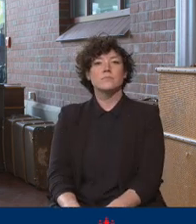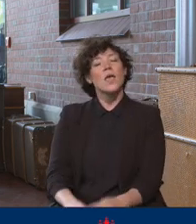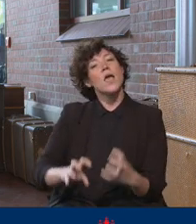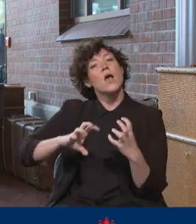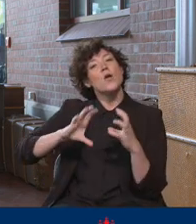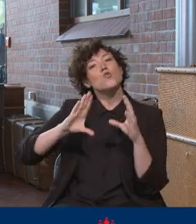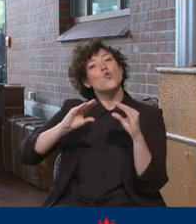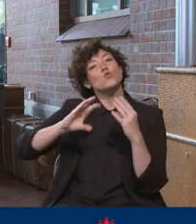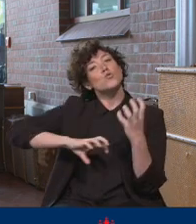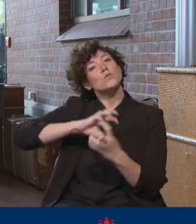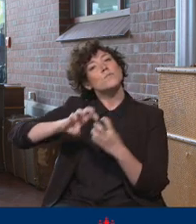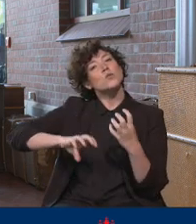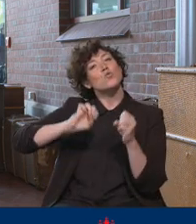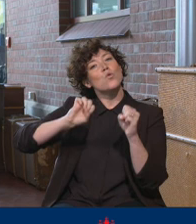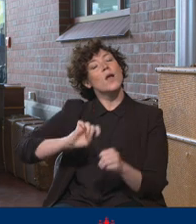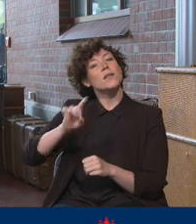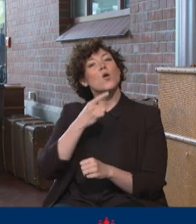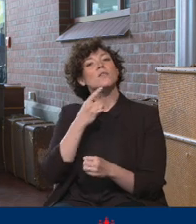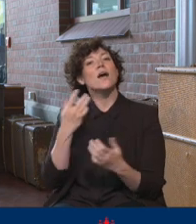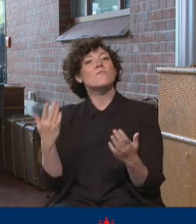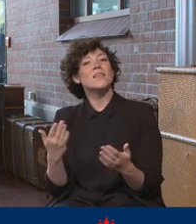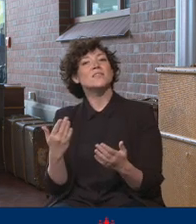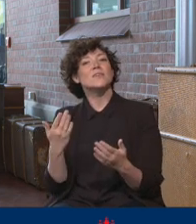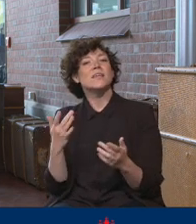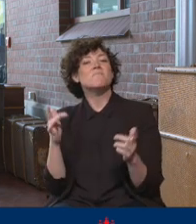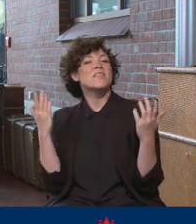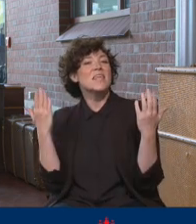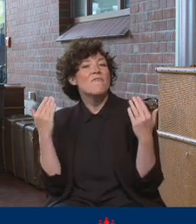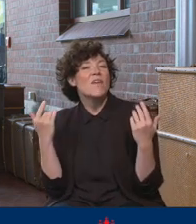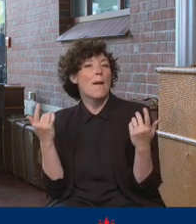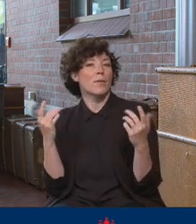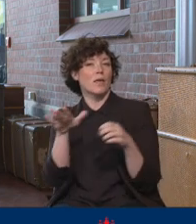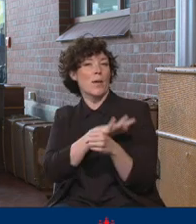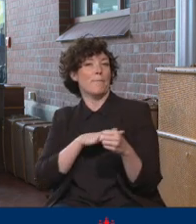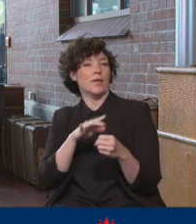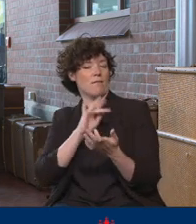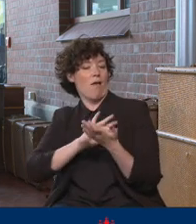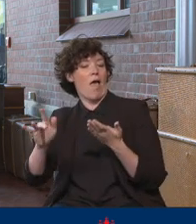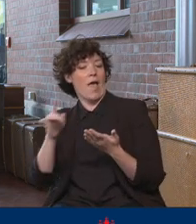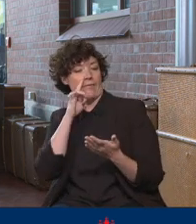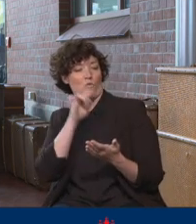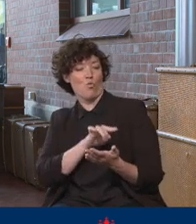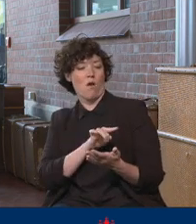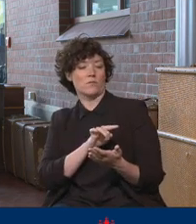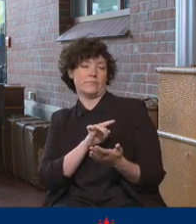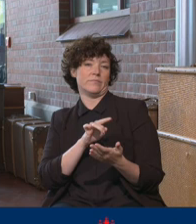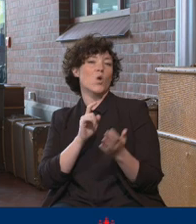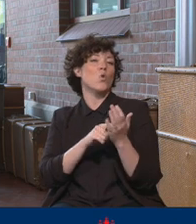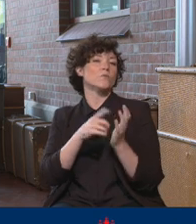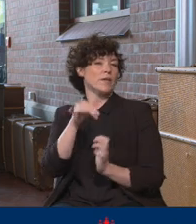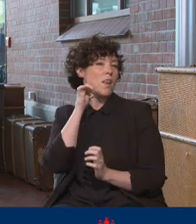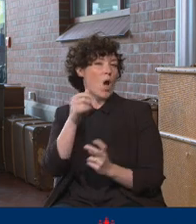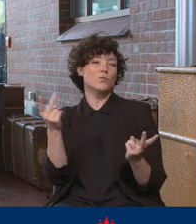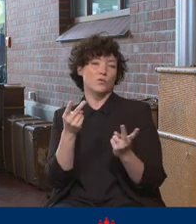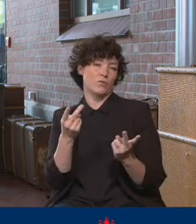es soll hier jetzt nicht ein reines gewerbegebiet entstehen dass man zunächst vielleicht vermuten könnte aufgrund der hohen lärmbelästigung an dieser stelle nein es ist